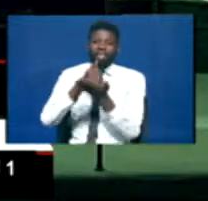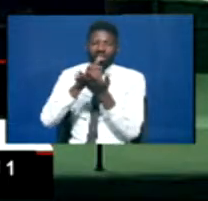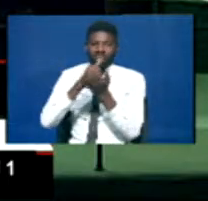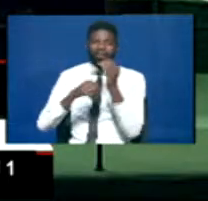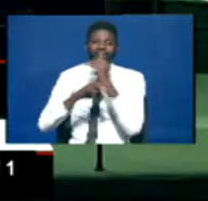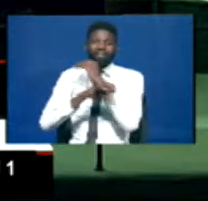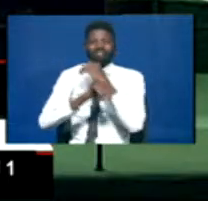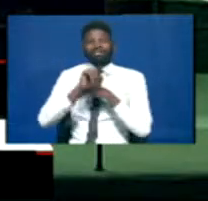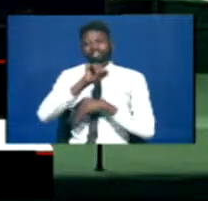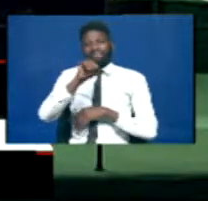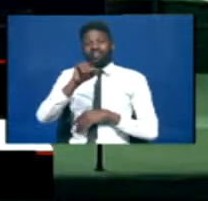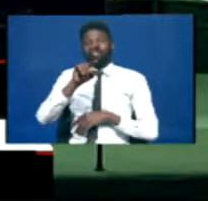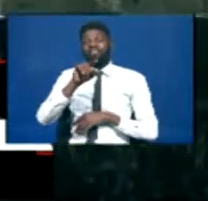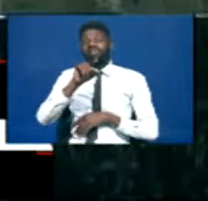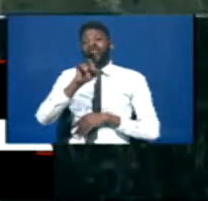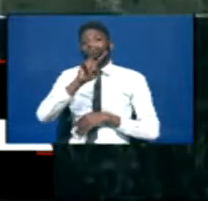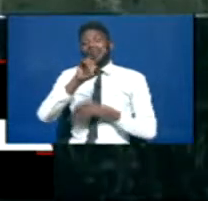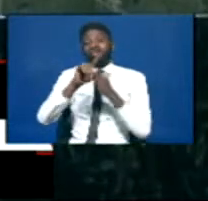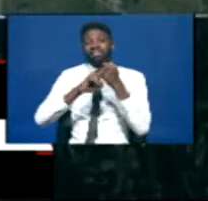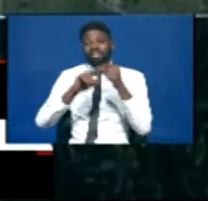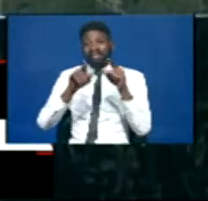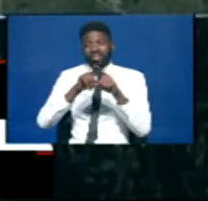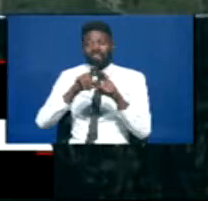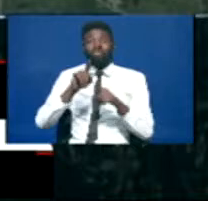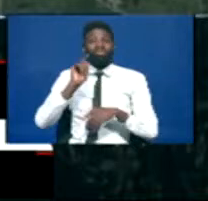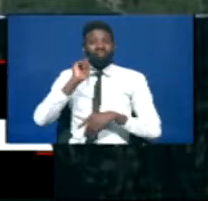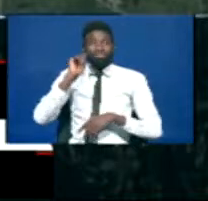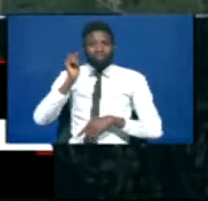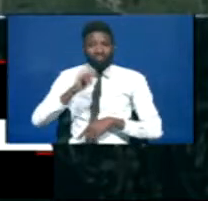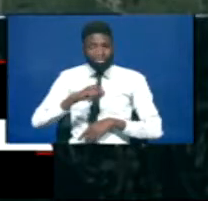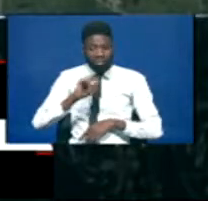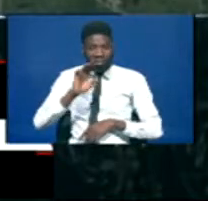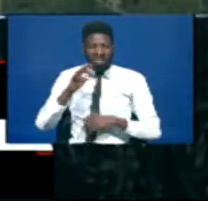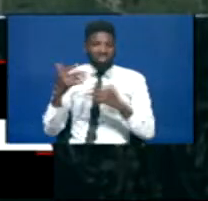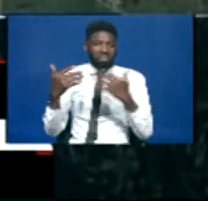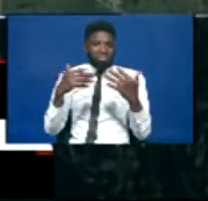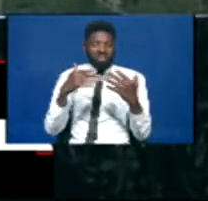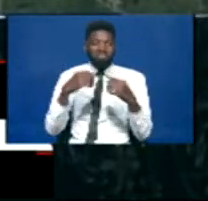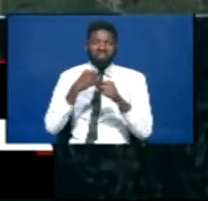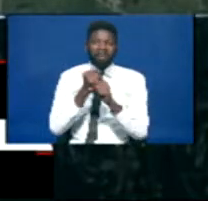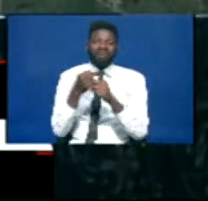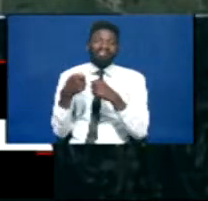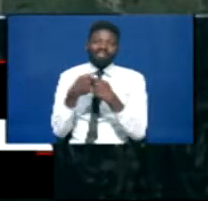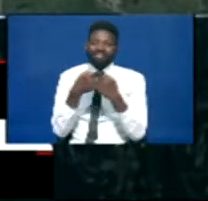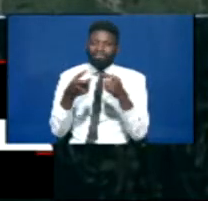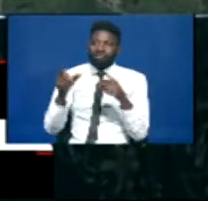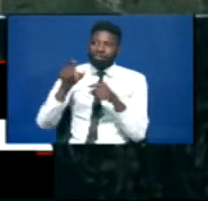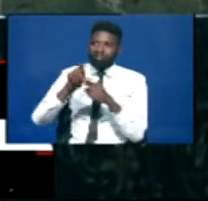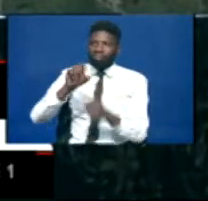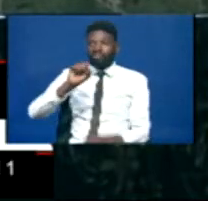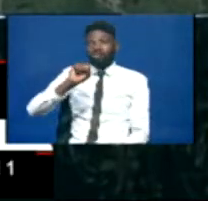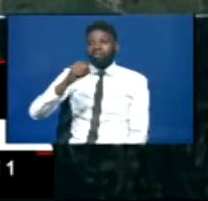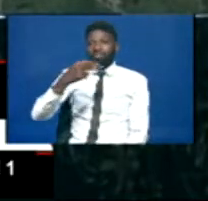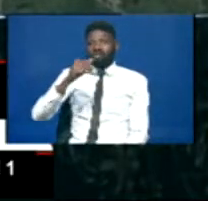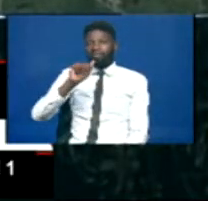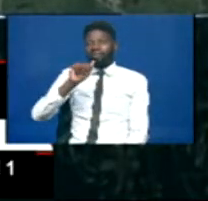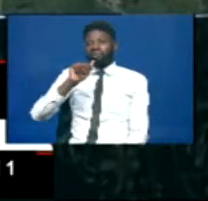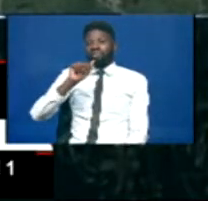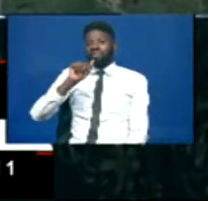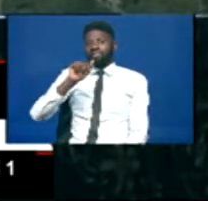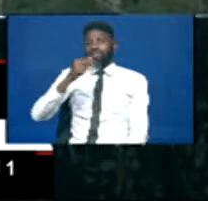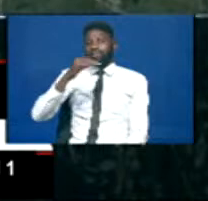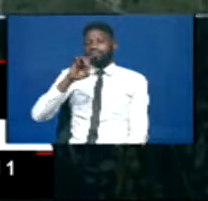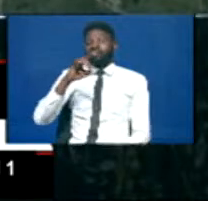nchini Ukraine unazidisha changamoto hizo. Shahid alimpongeza Korosi akisema kuwa ana ujuzi mkubwa baada